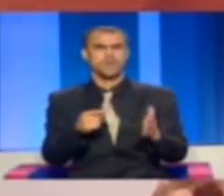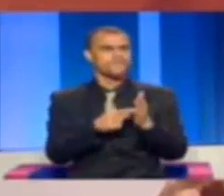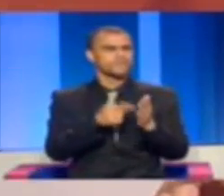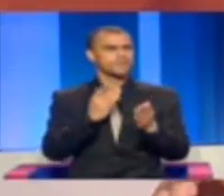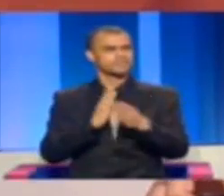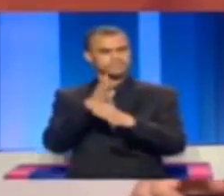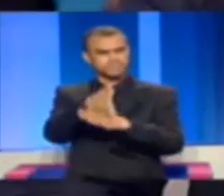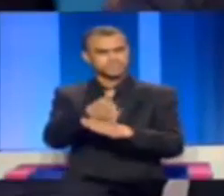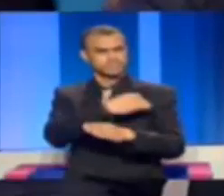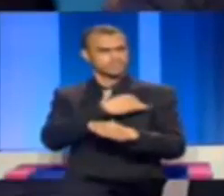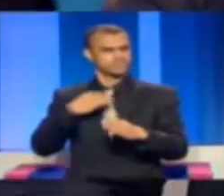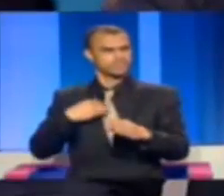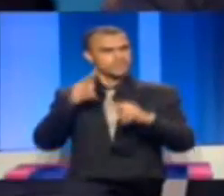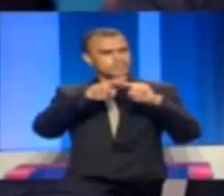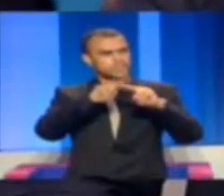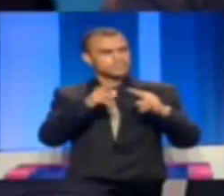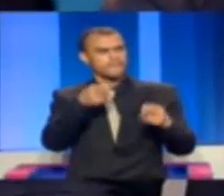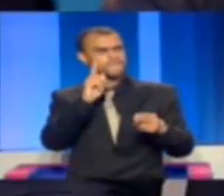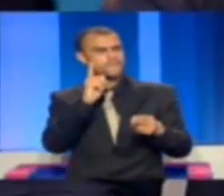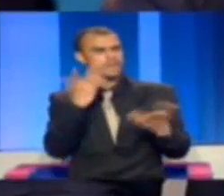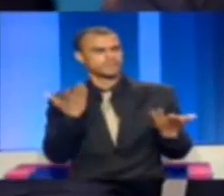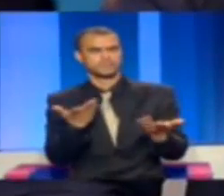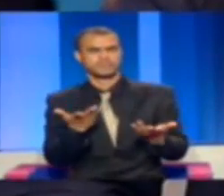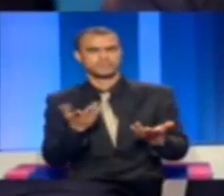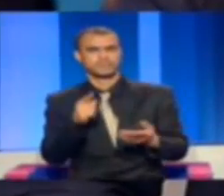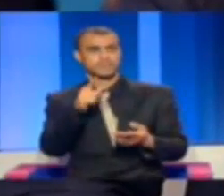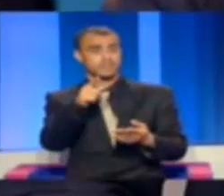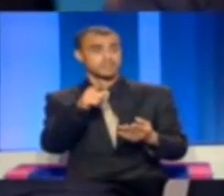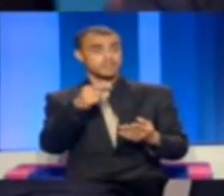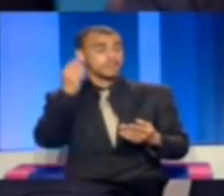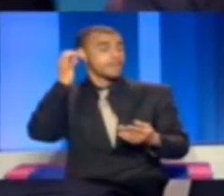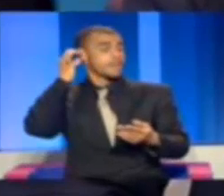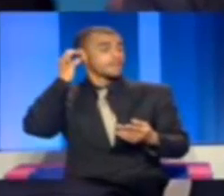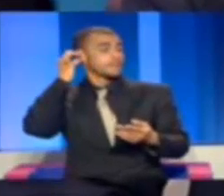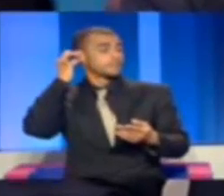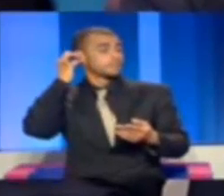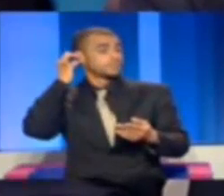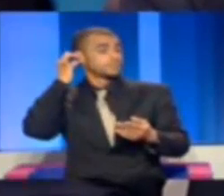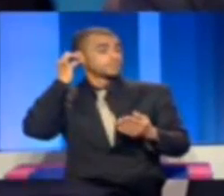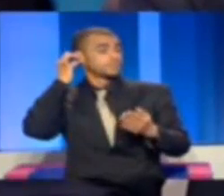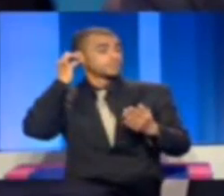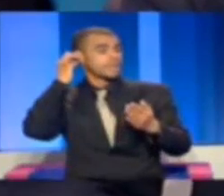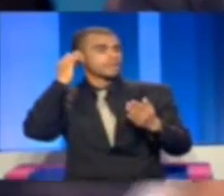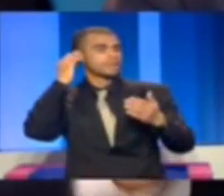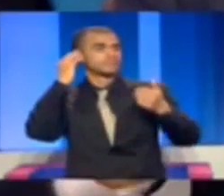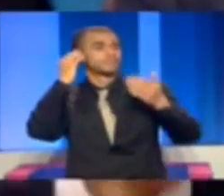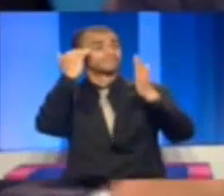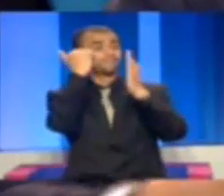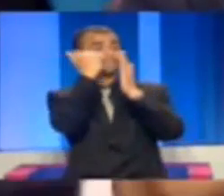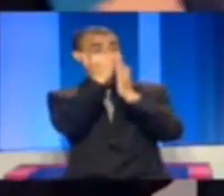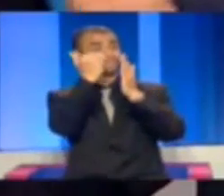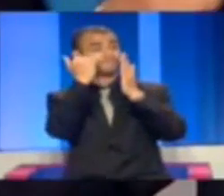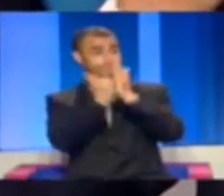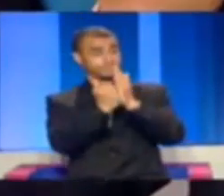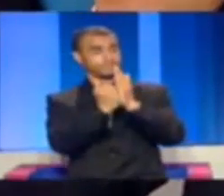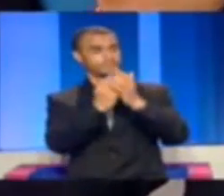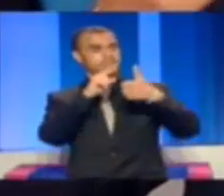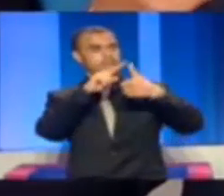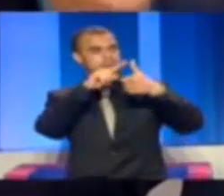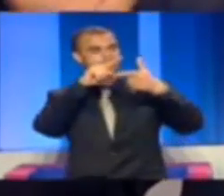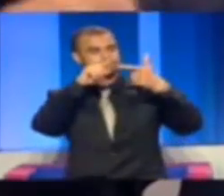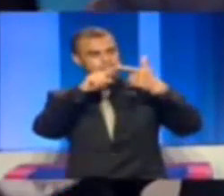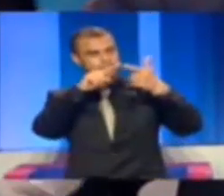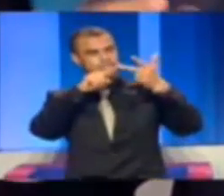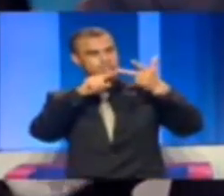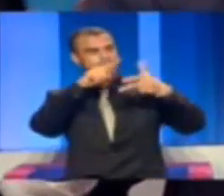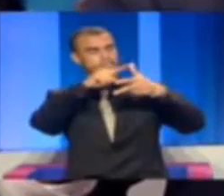اجل العلاج. نعم، كيف تنعرفوا بانه جهاز السمع تتكون من ثلاث تنسميوها الاذن